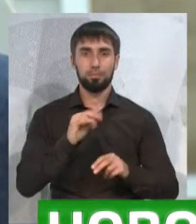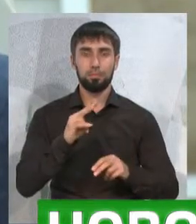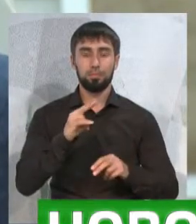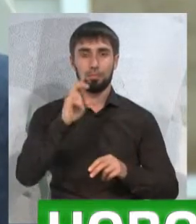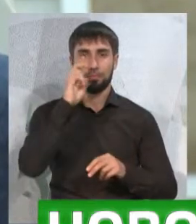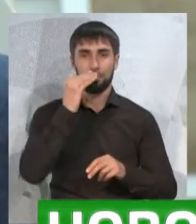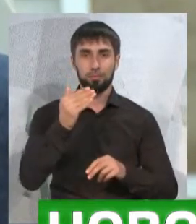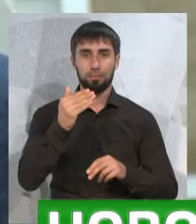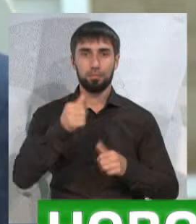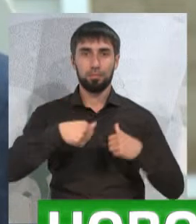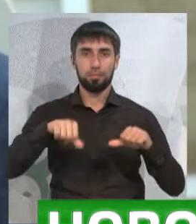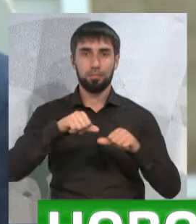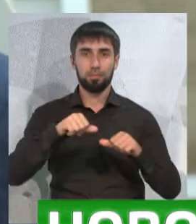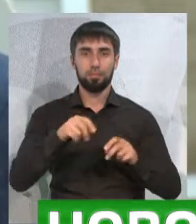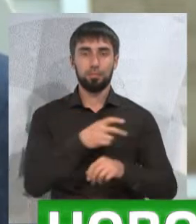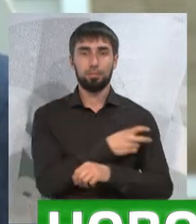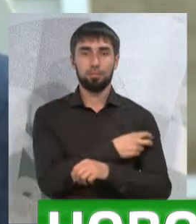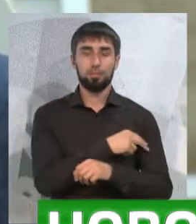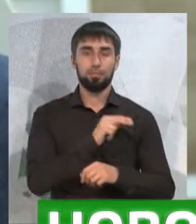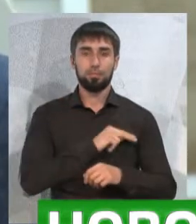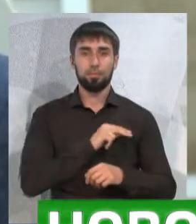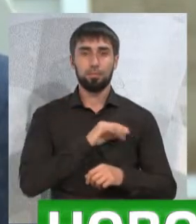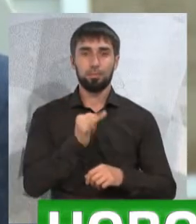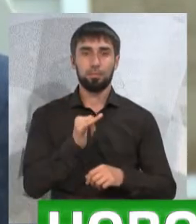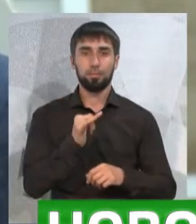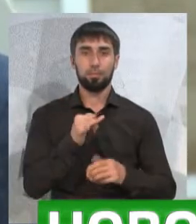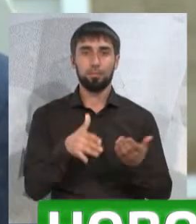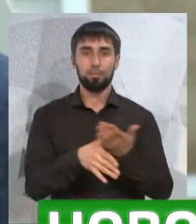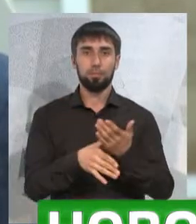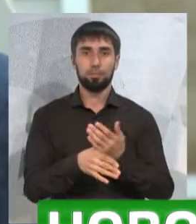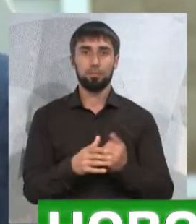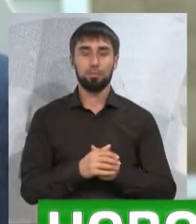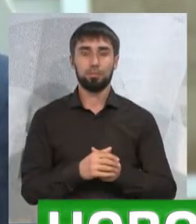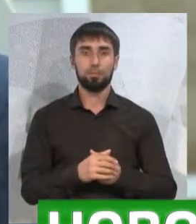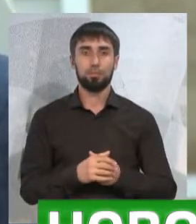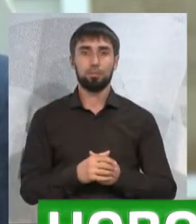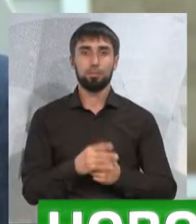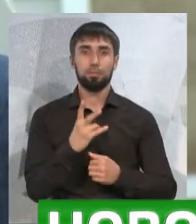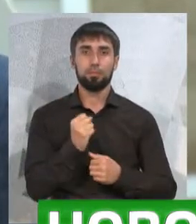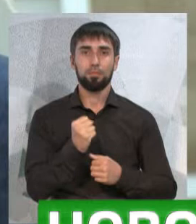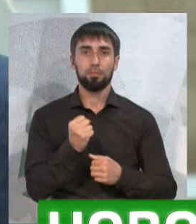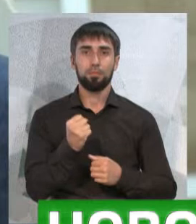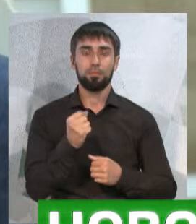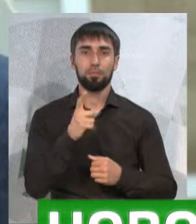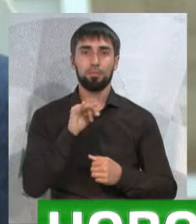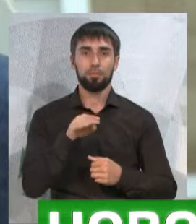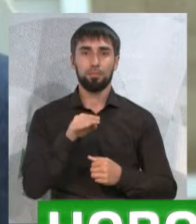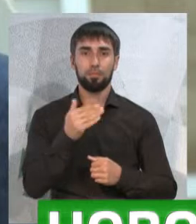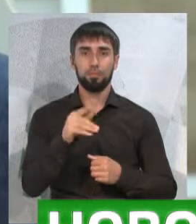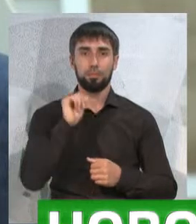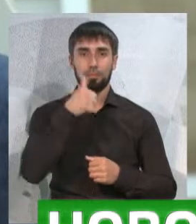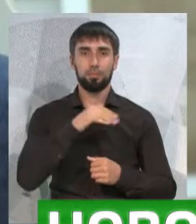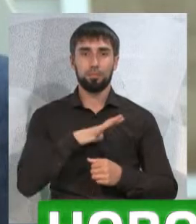государственной экзаменационной комиссии, медицинских работников и ассистентов. На основной этапе единого госэкзамена в этом году